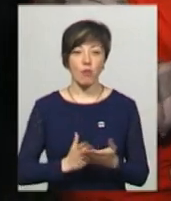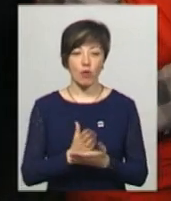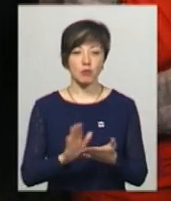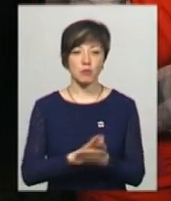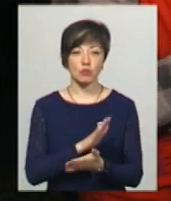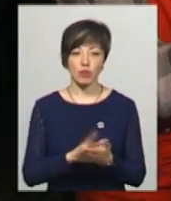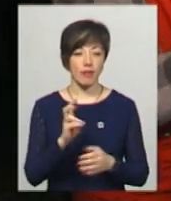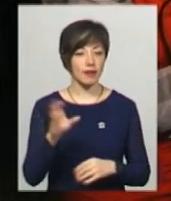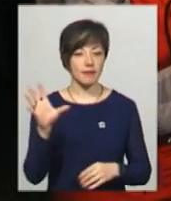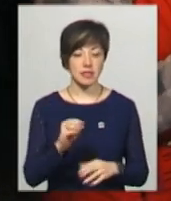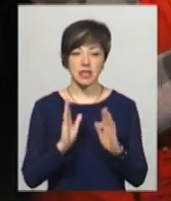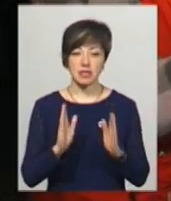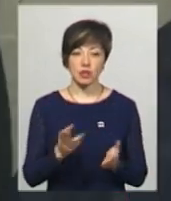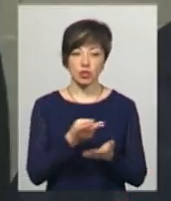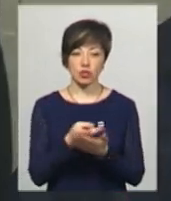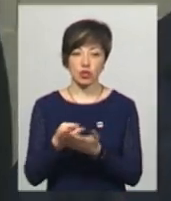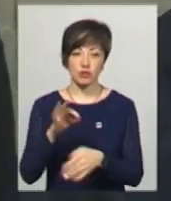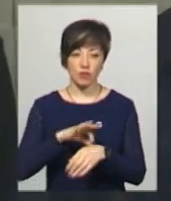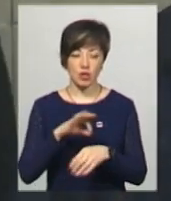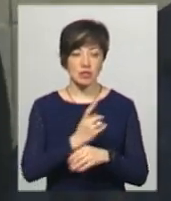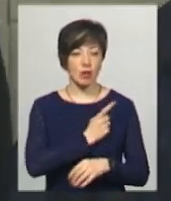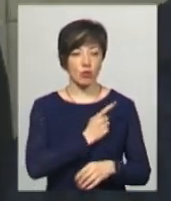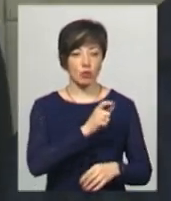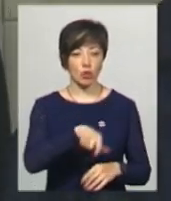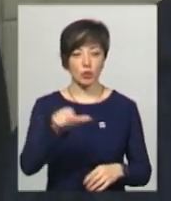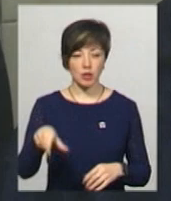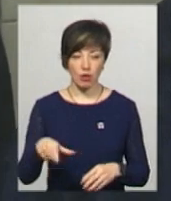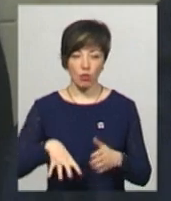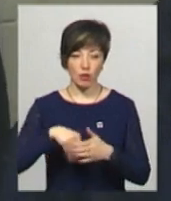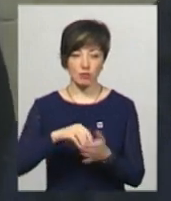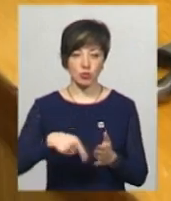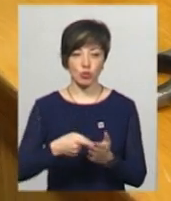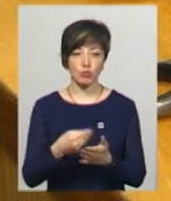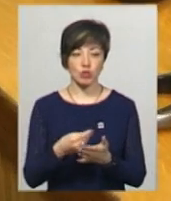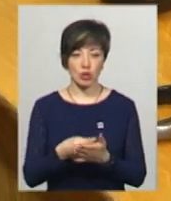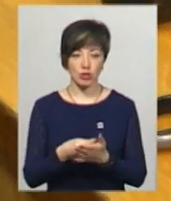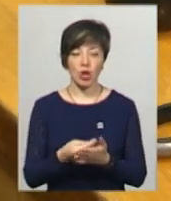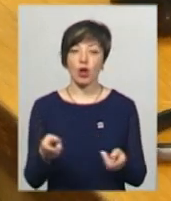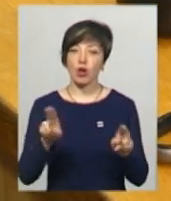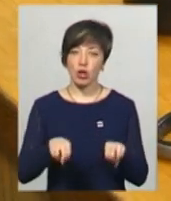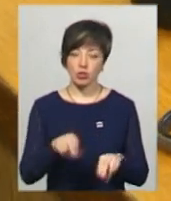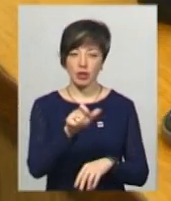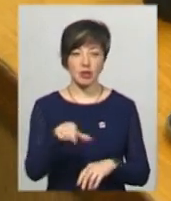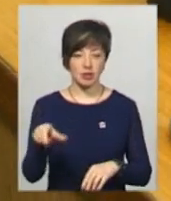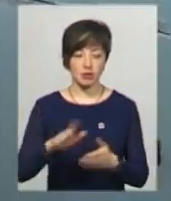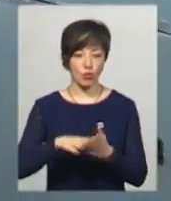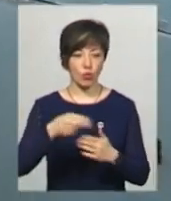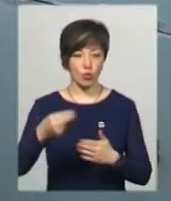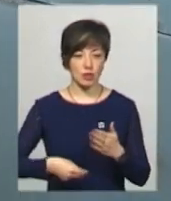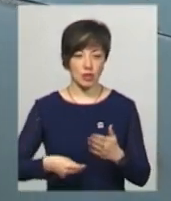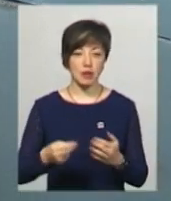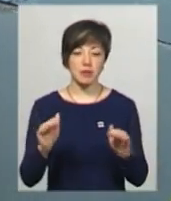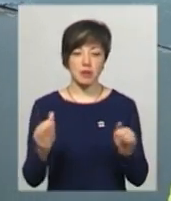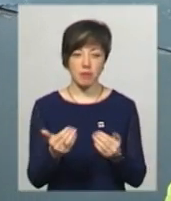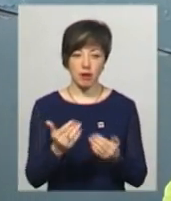безкоштовні не для всіх, тільки для лежачих недужих та самотніх людей. Їх оплачують з міського бюджету. Зрештою клієнтів укладають угоди.